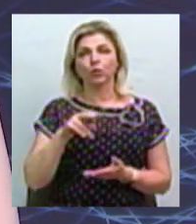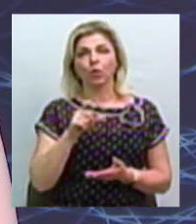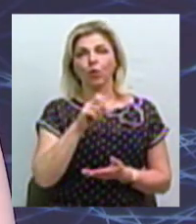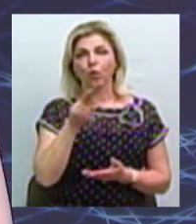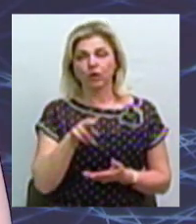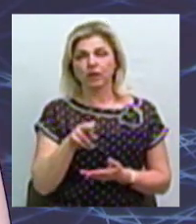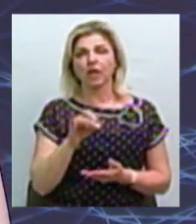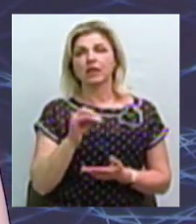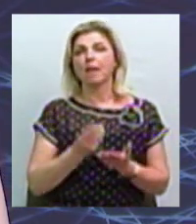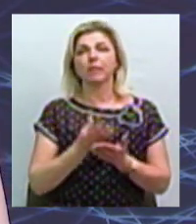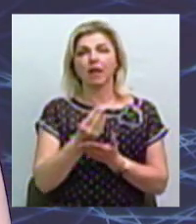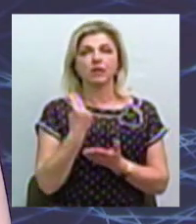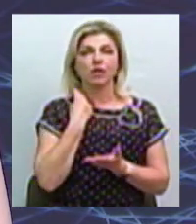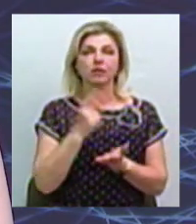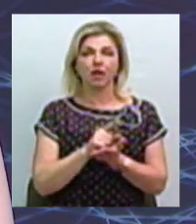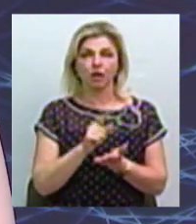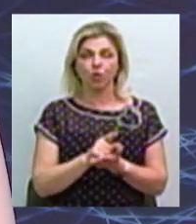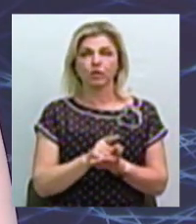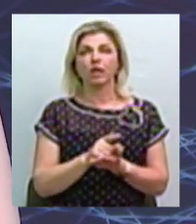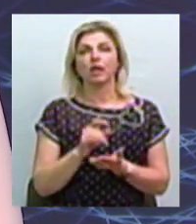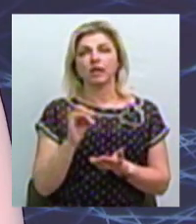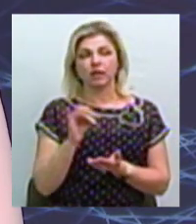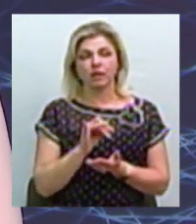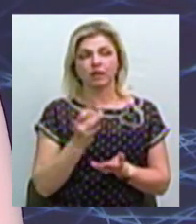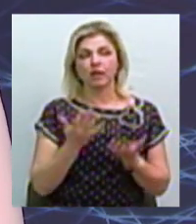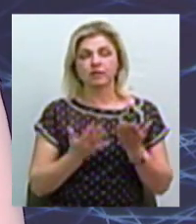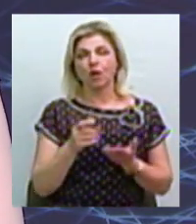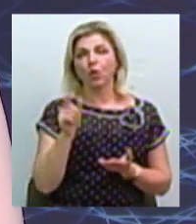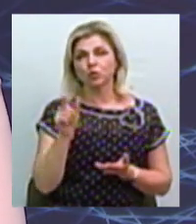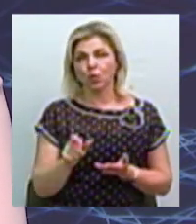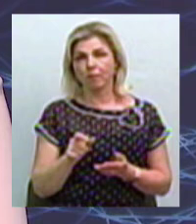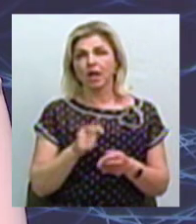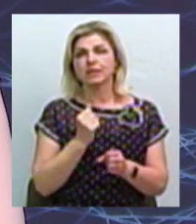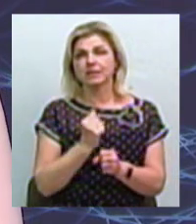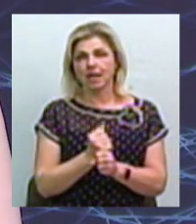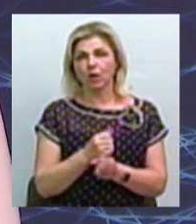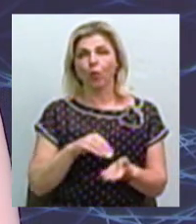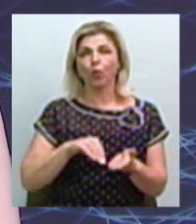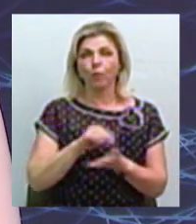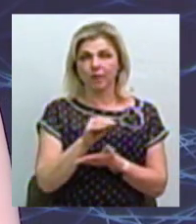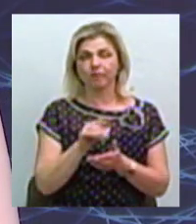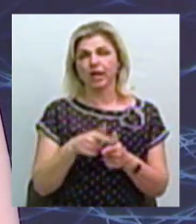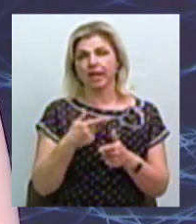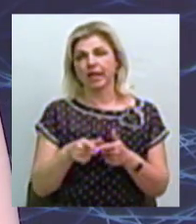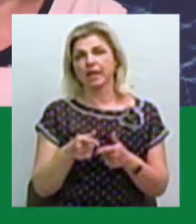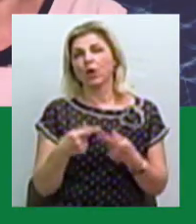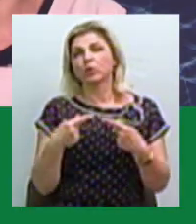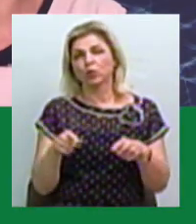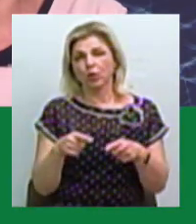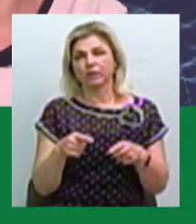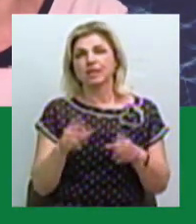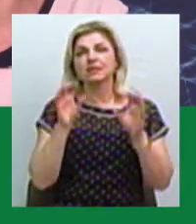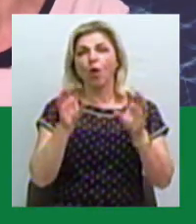дохід менше, ніж мінімальна заробітна плата. Якщо особа здійснила купівлю або набула іншим, будь-яким